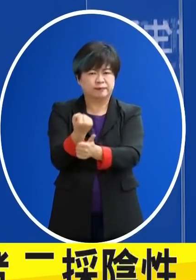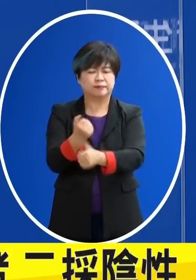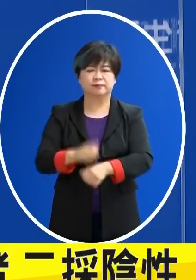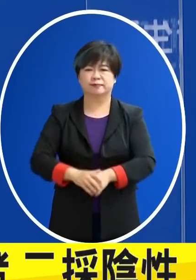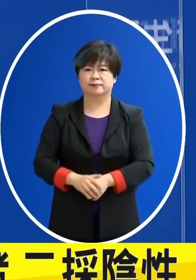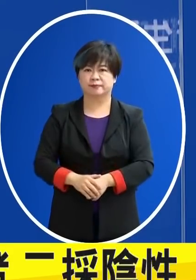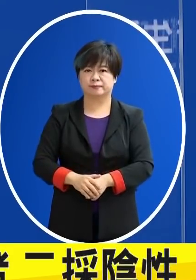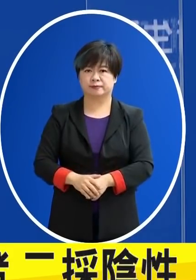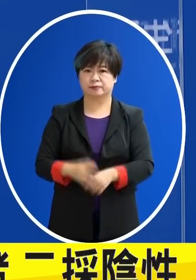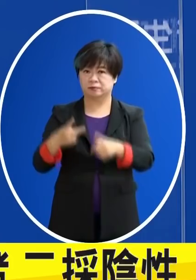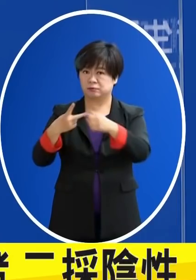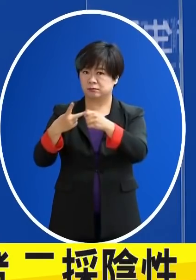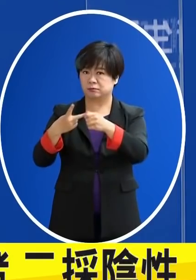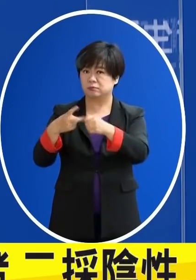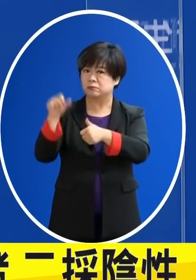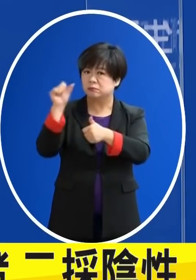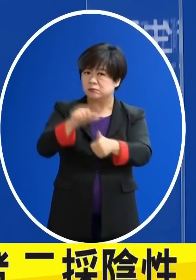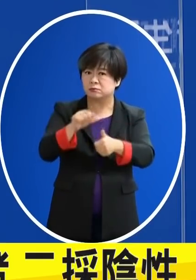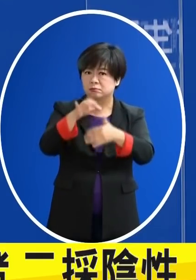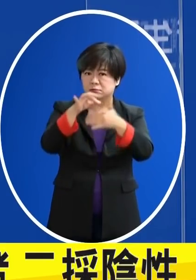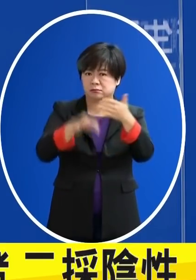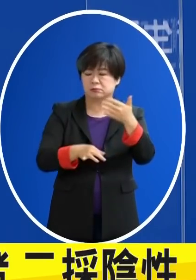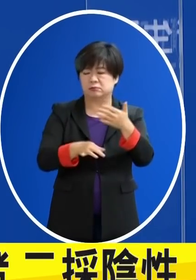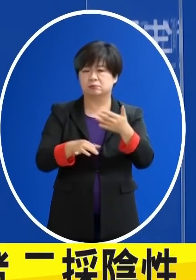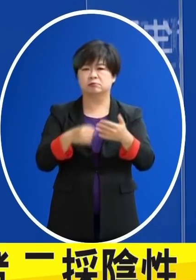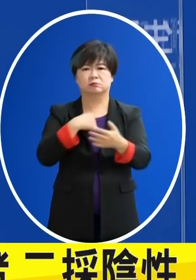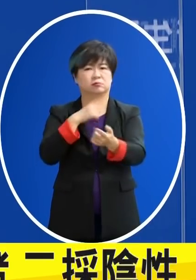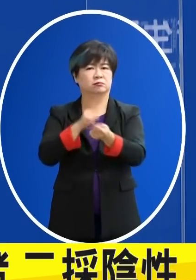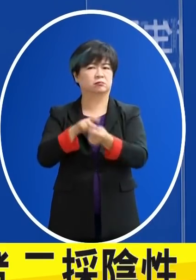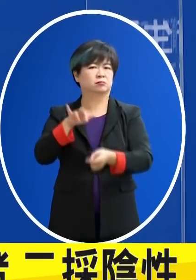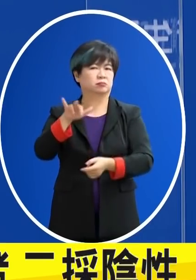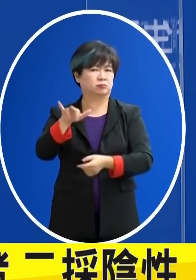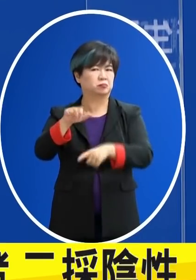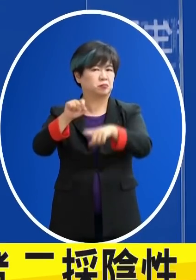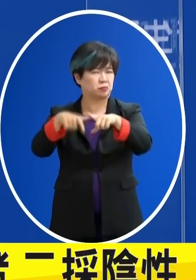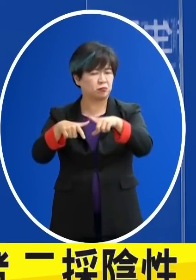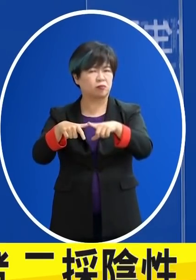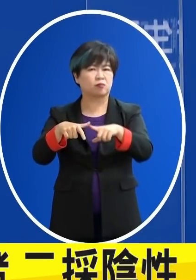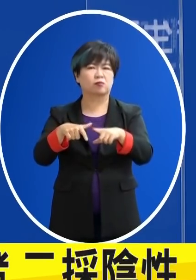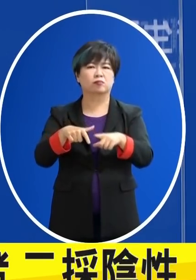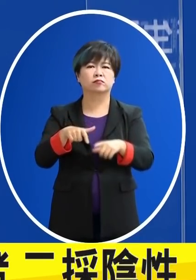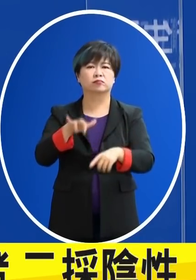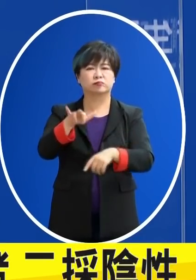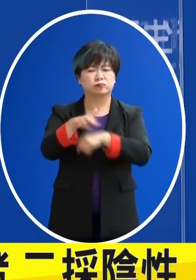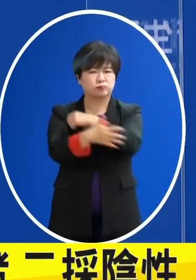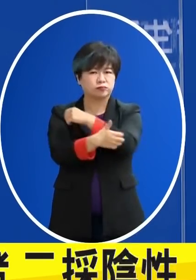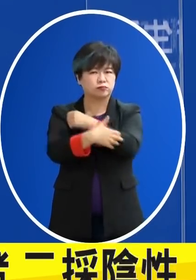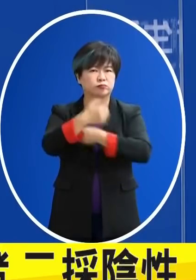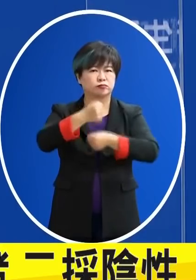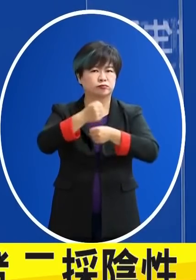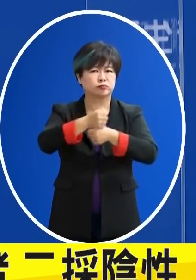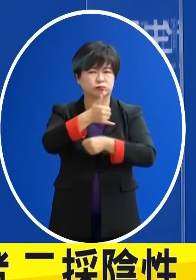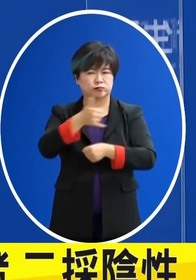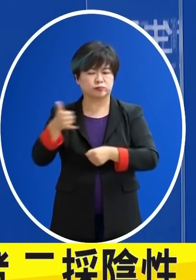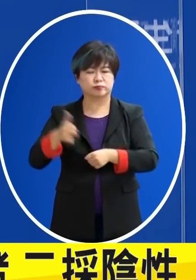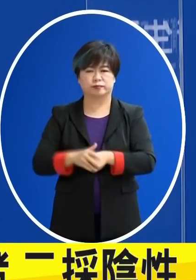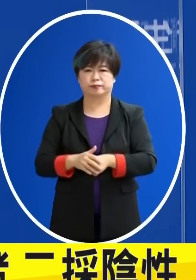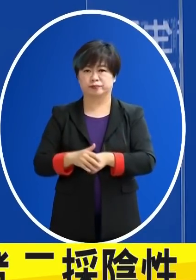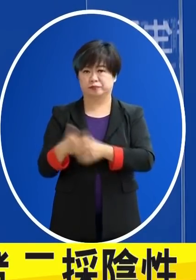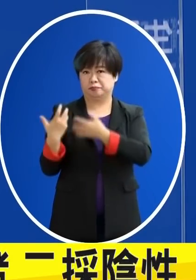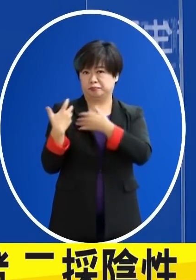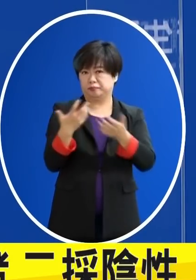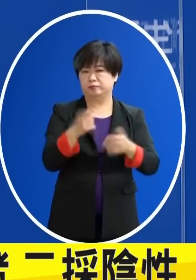二个是处罚的机制。那我们针对航空公司也好，机组员的部分，那已经责成民航